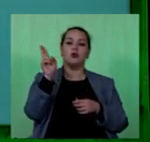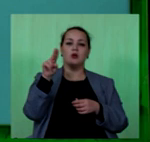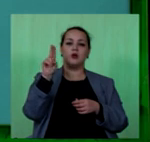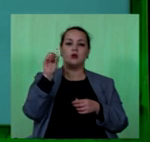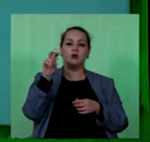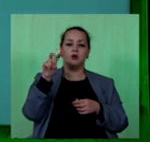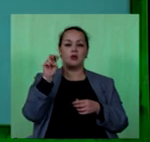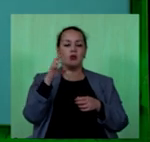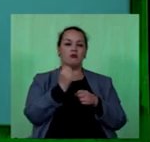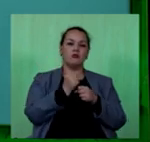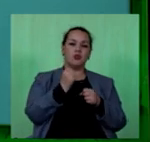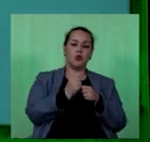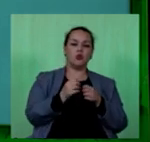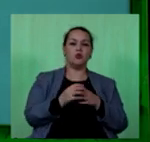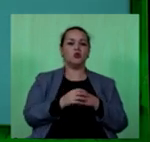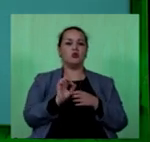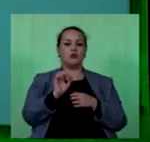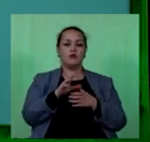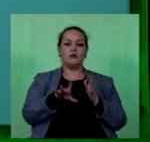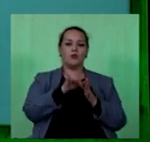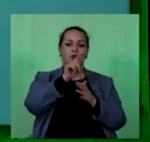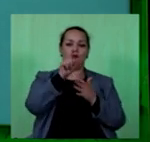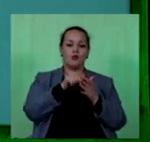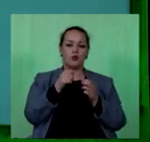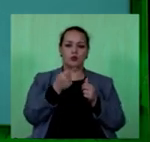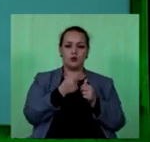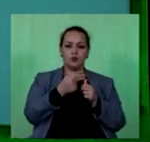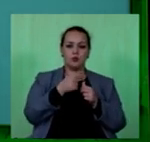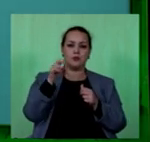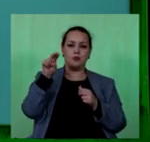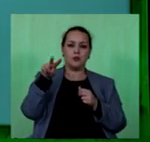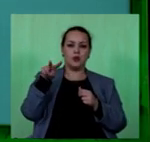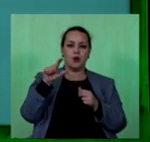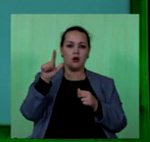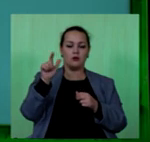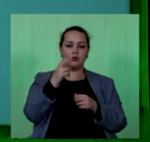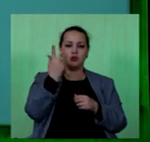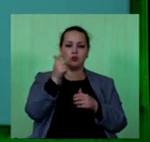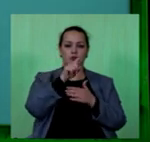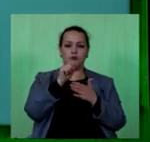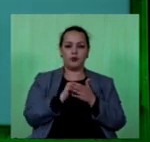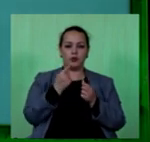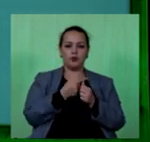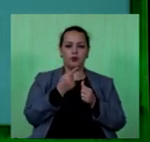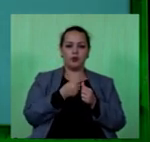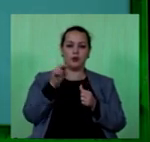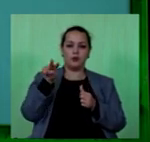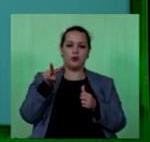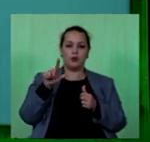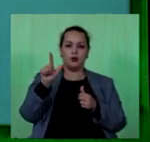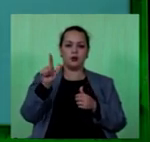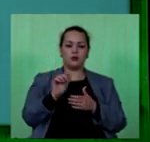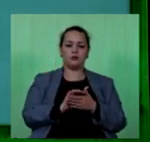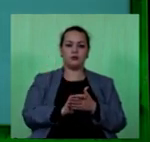делал так выбрали вопросы имени прилагательного молодцы третий вопрос имена прилагательные обозначают